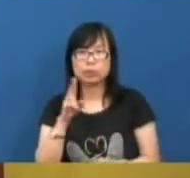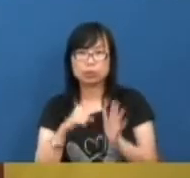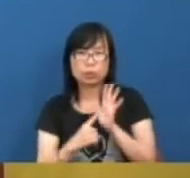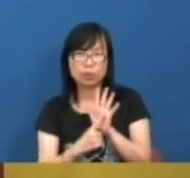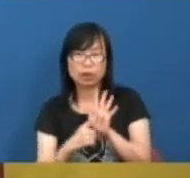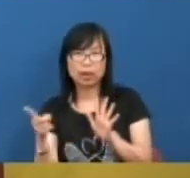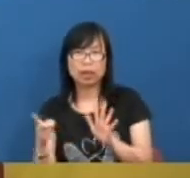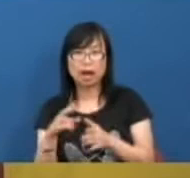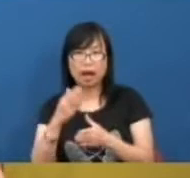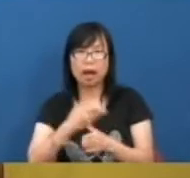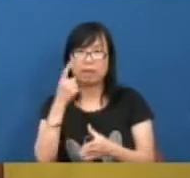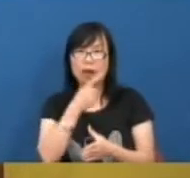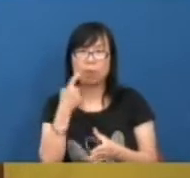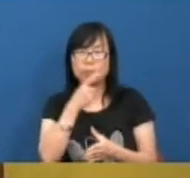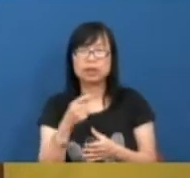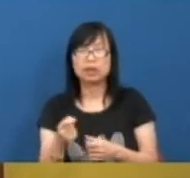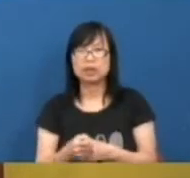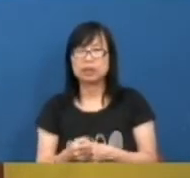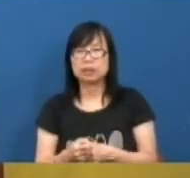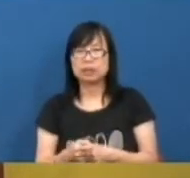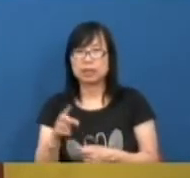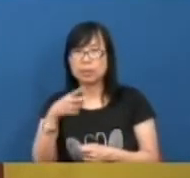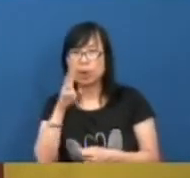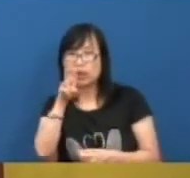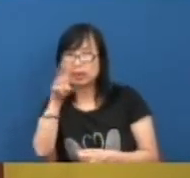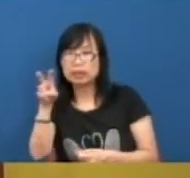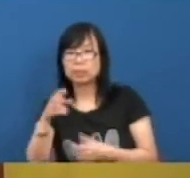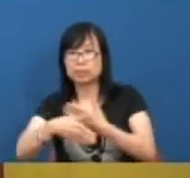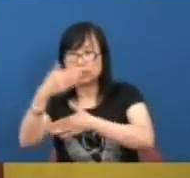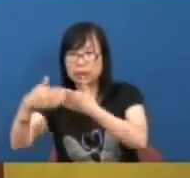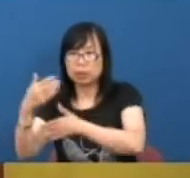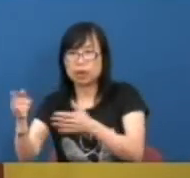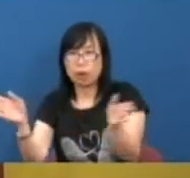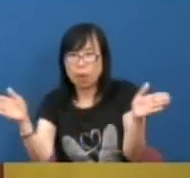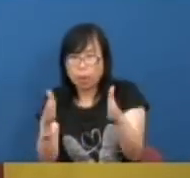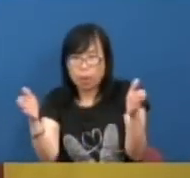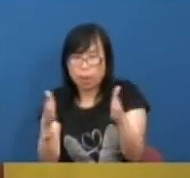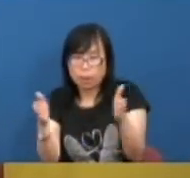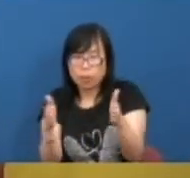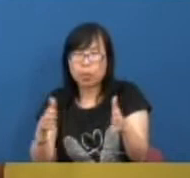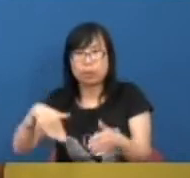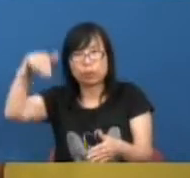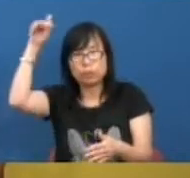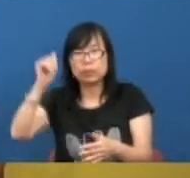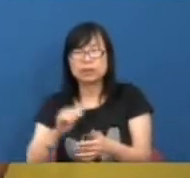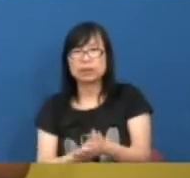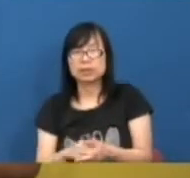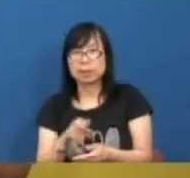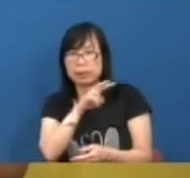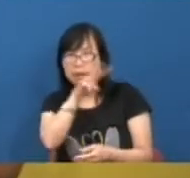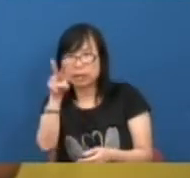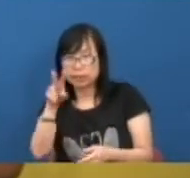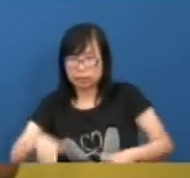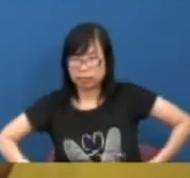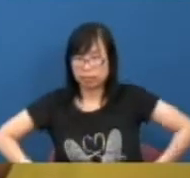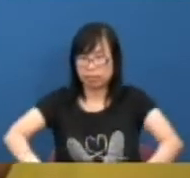實近住市中心咧，你事實上係會睇到啲樓宇係嗰個密度好高，兼且咧你睇到嗰啲街道